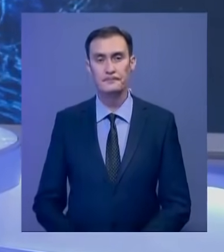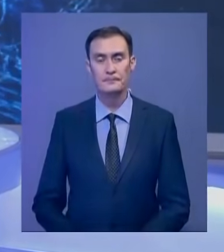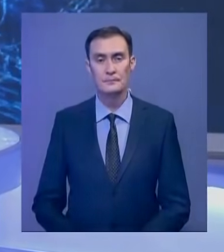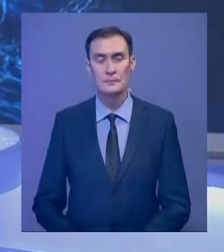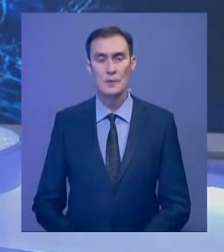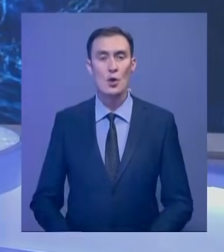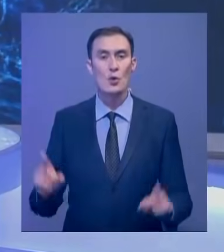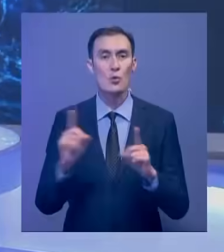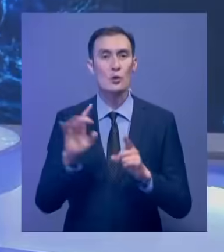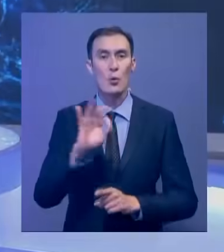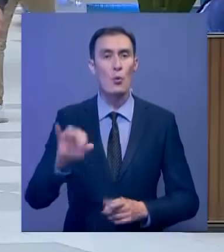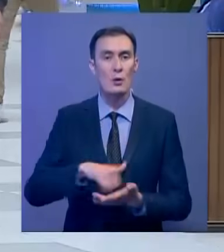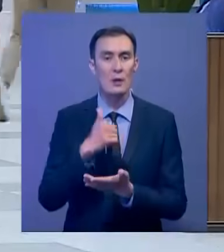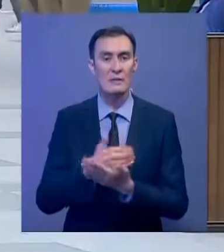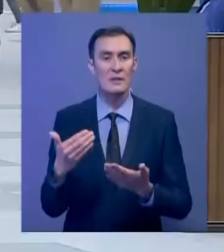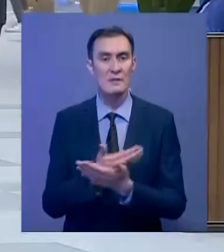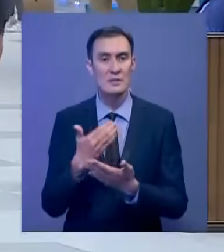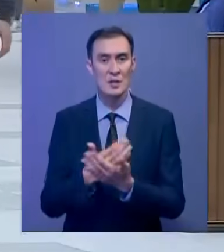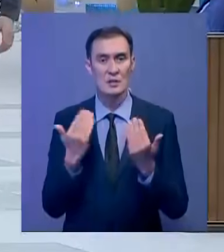И коротко о главном.